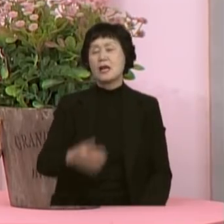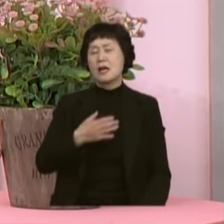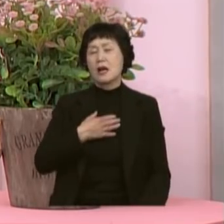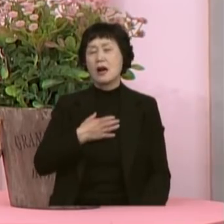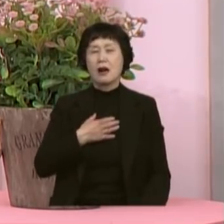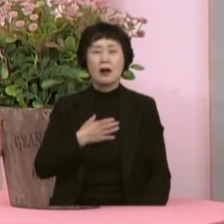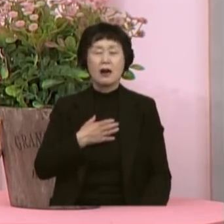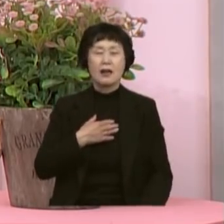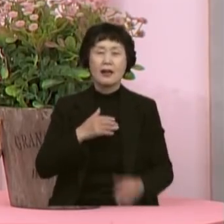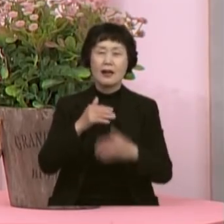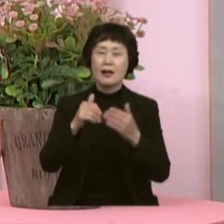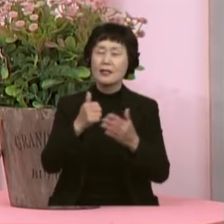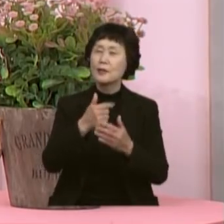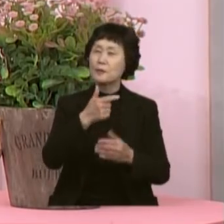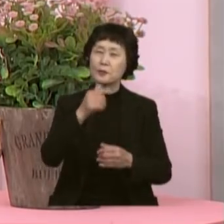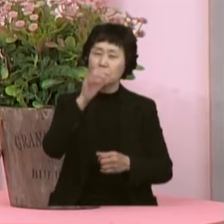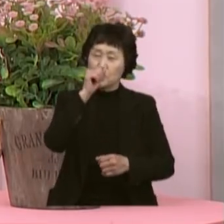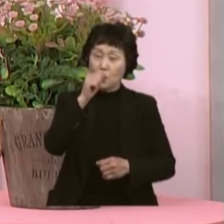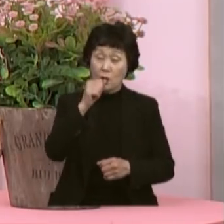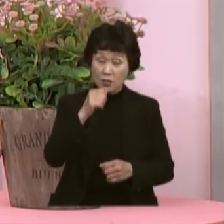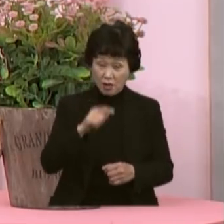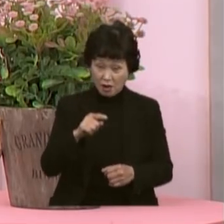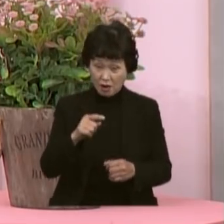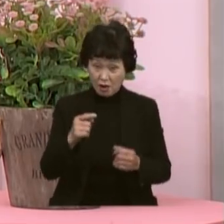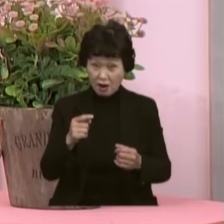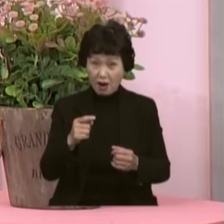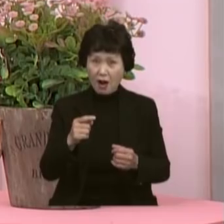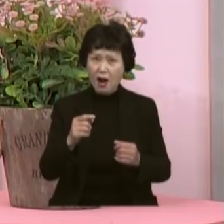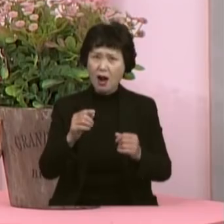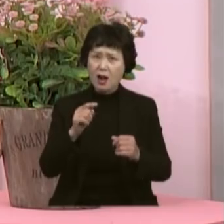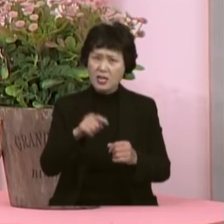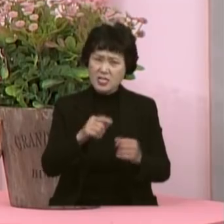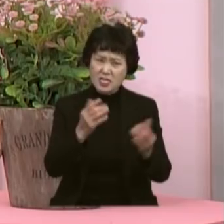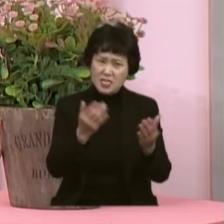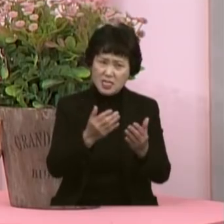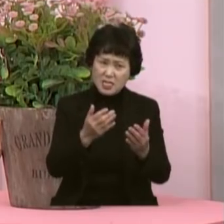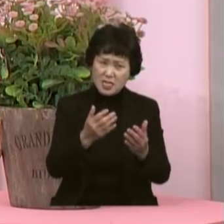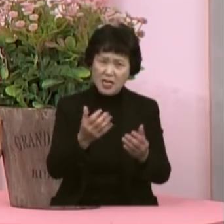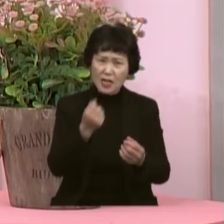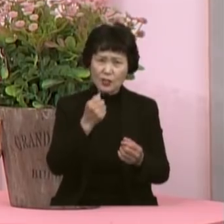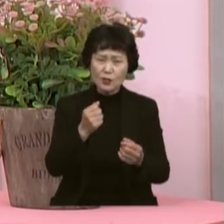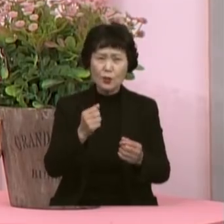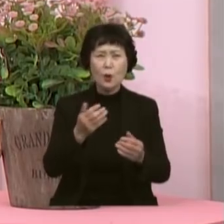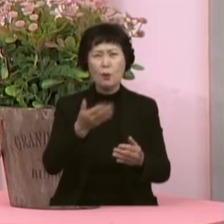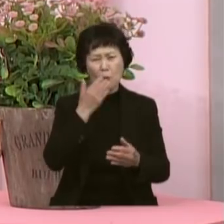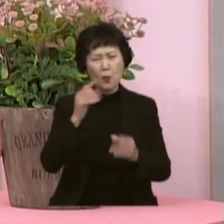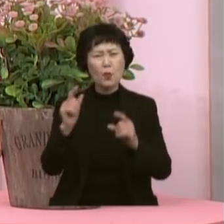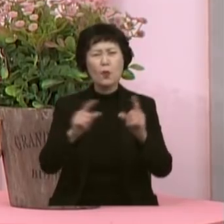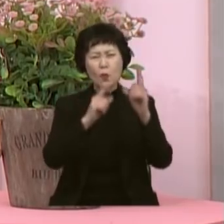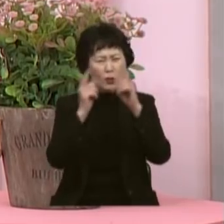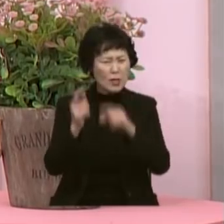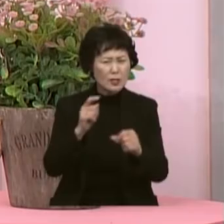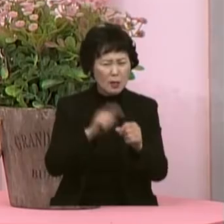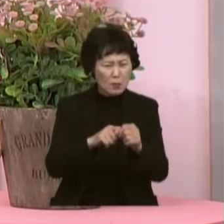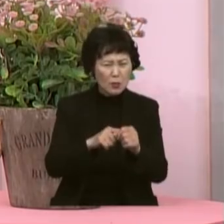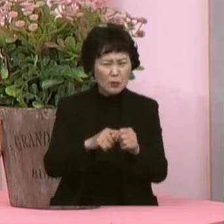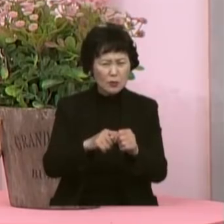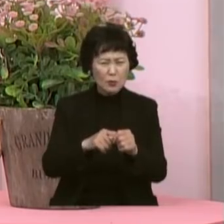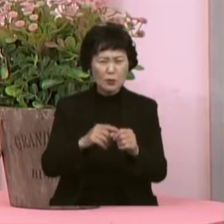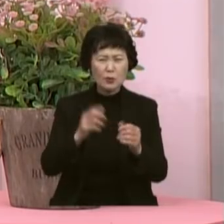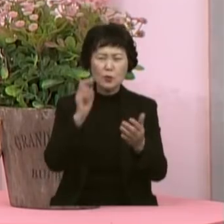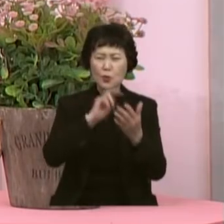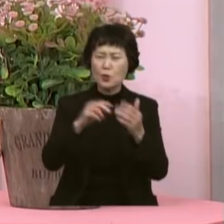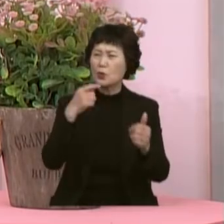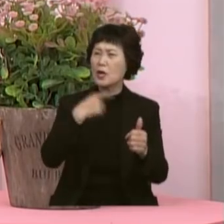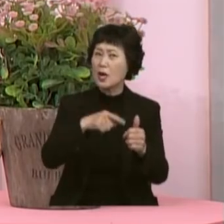좋은 걸 줬대는데 나 이걸 먹고 살겠다고 애를 가리키고 레슨하고 막 일반 음악하고 나